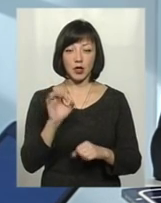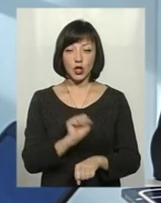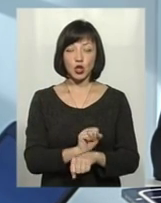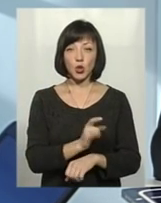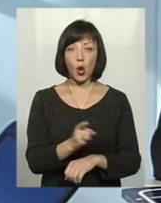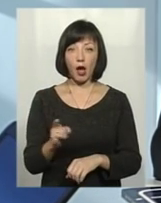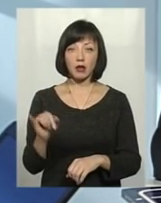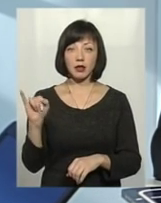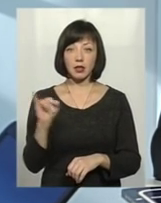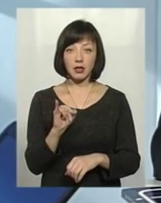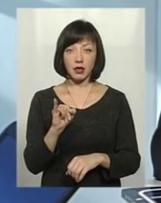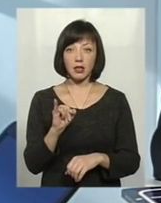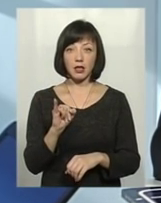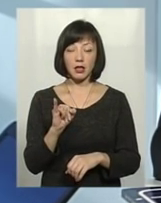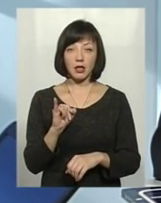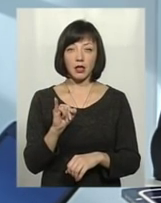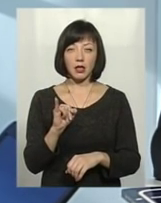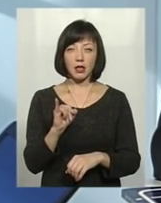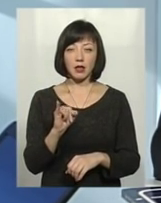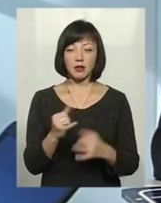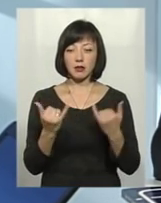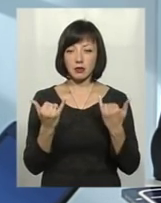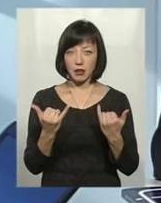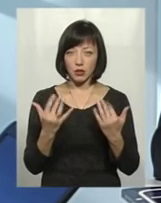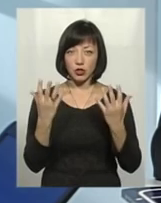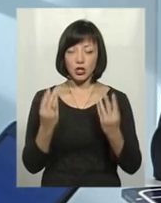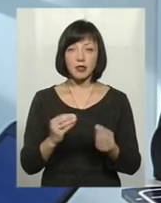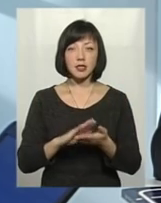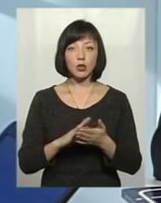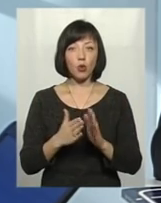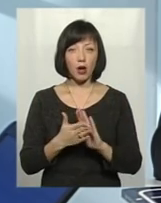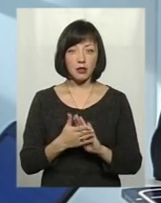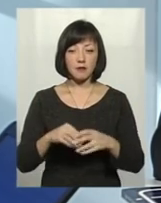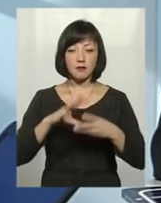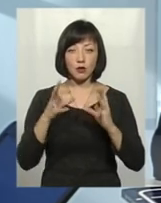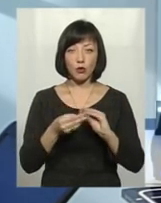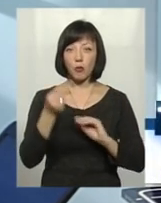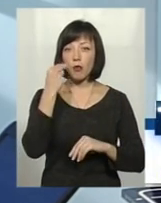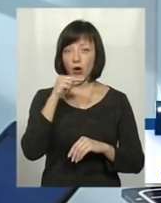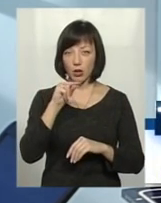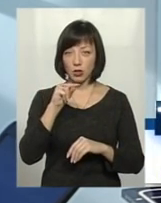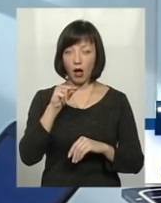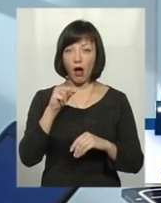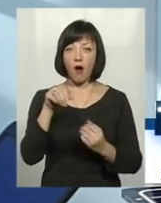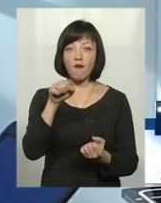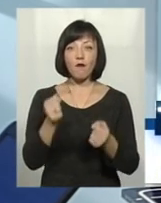стоянки та зупинки транспортних засобів. На даний час ситуація в цілому покращилась. Тобто